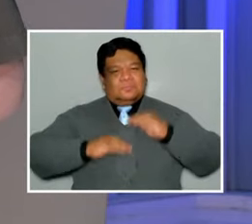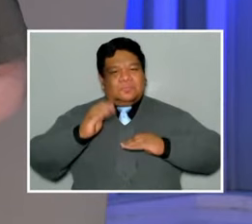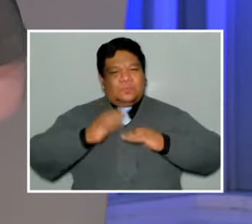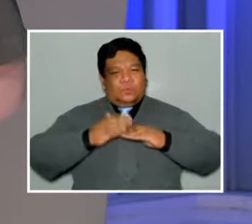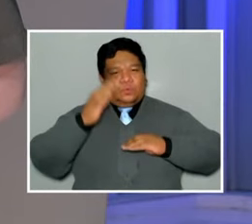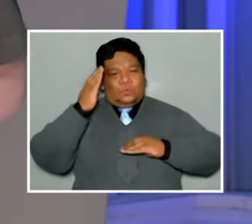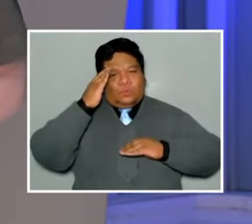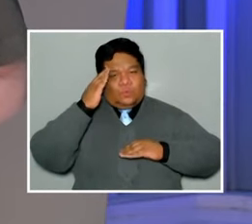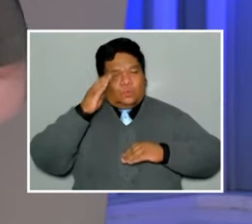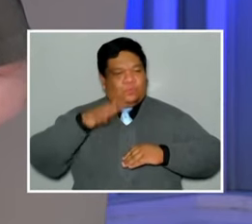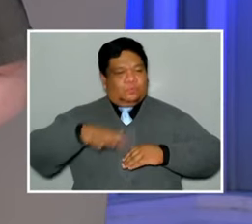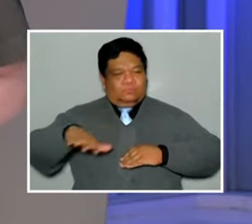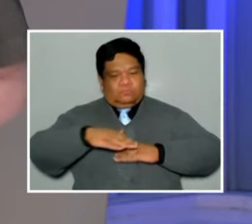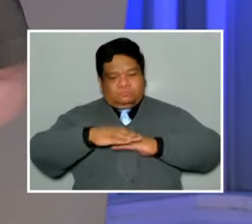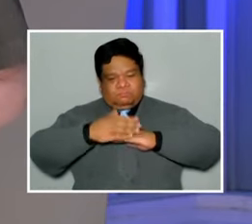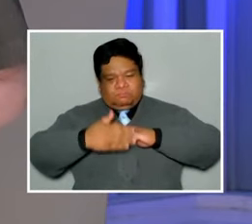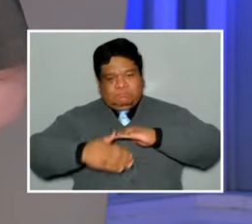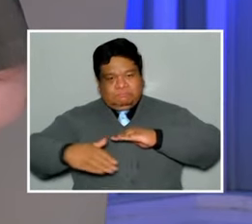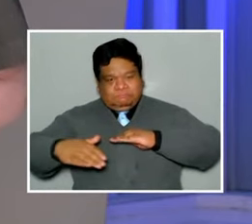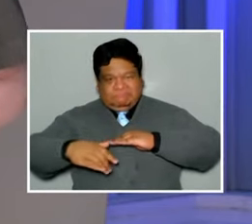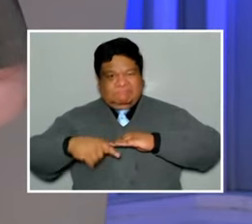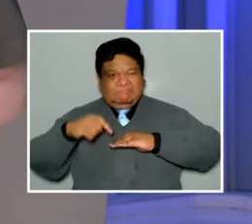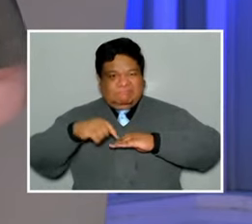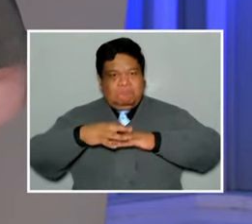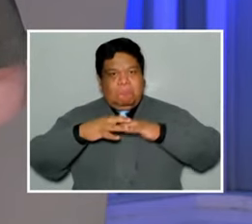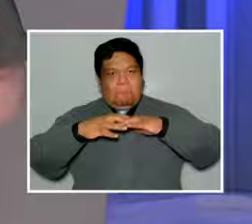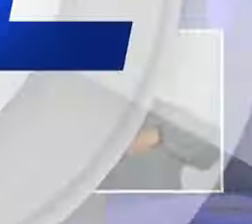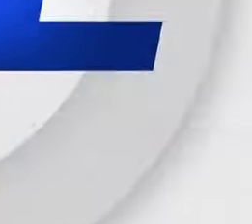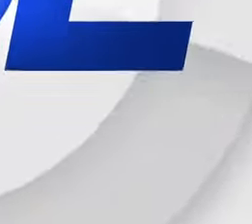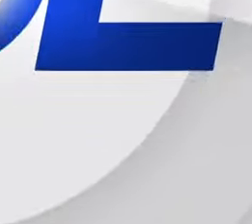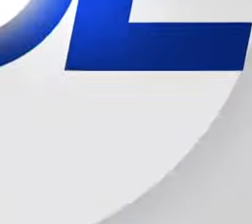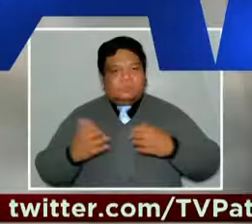Laguna. Nagpapatrol, Job Manahan.